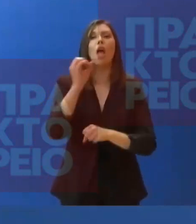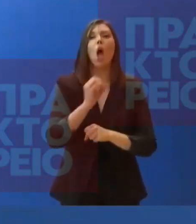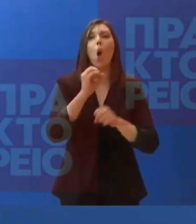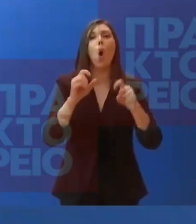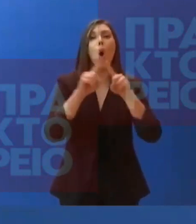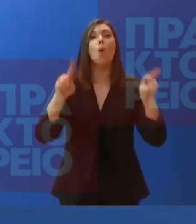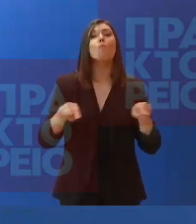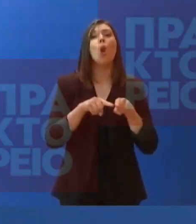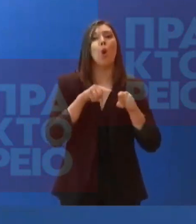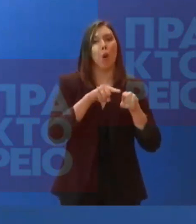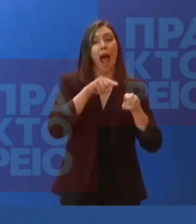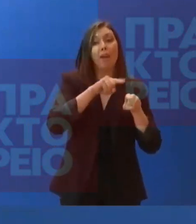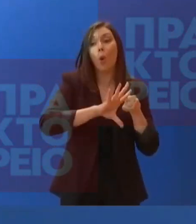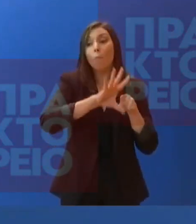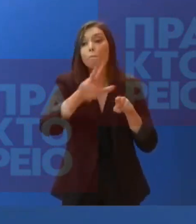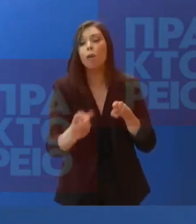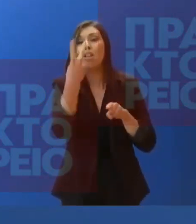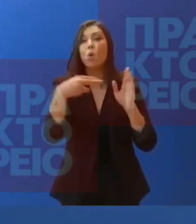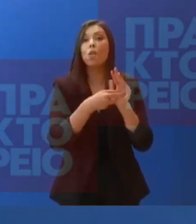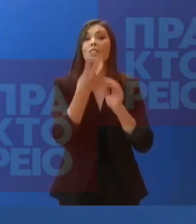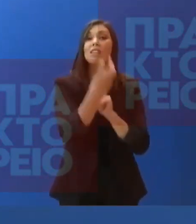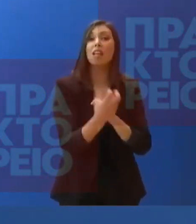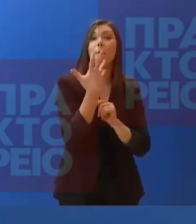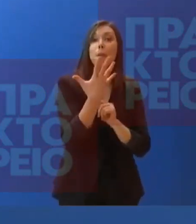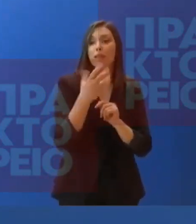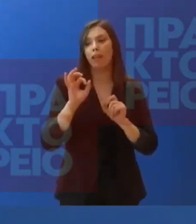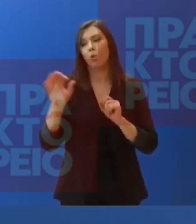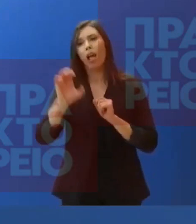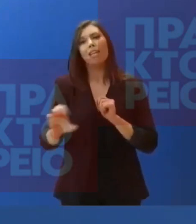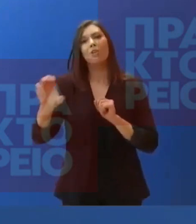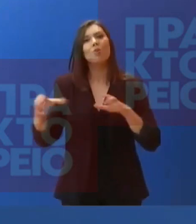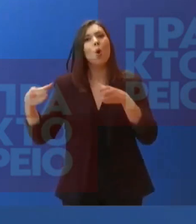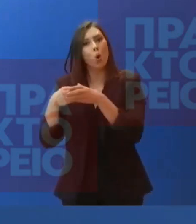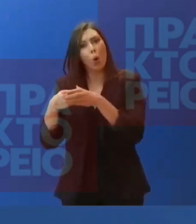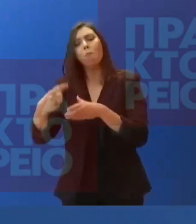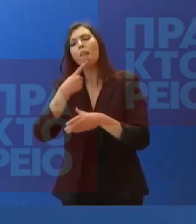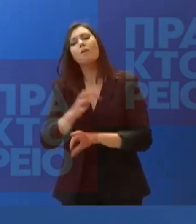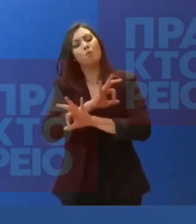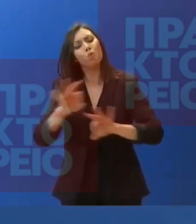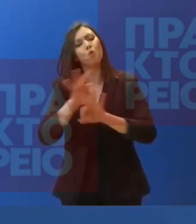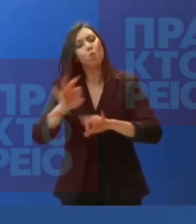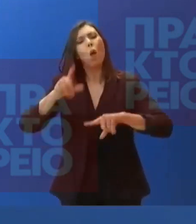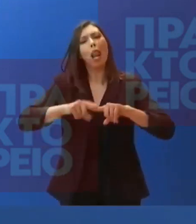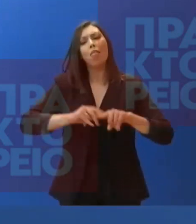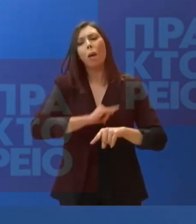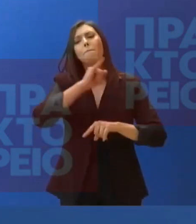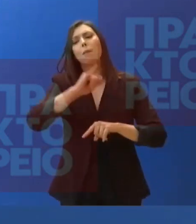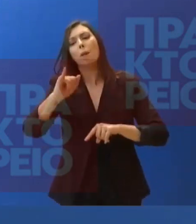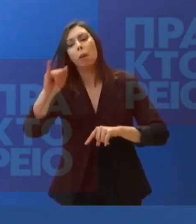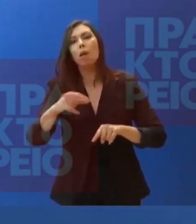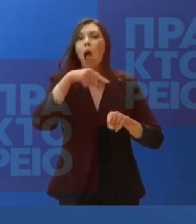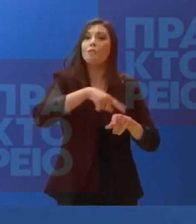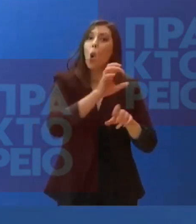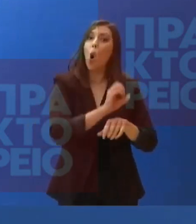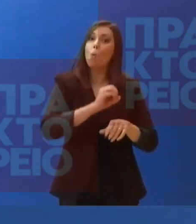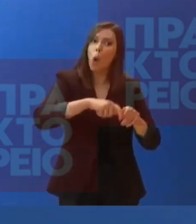2035. Πέραν δηλαδή της περίοδου που η βιωσιμότητα του ελληνικού δημοσίου χρέους καλύπτεται από τις αποφάσεις του Eurogroup.